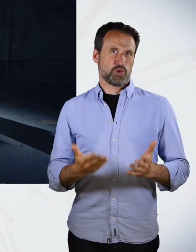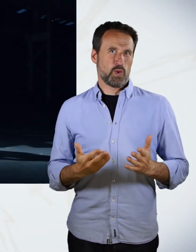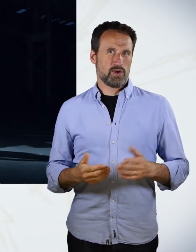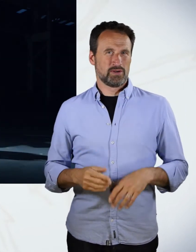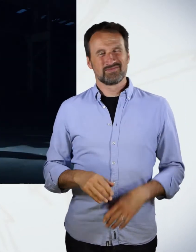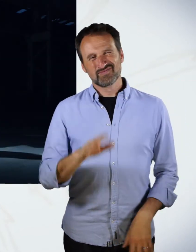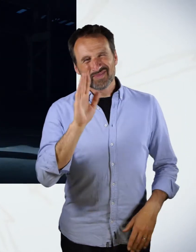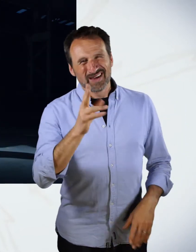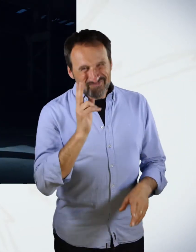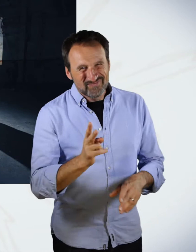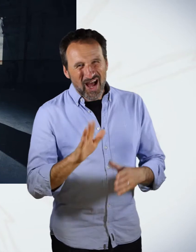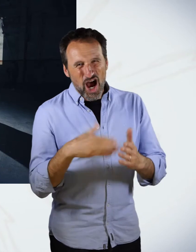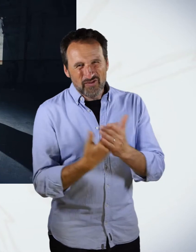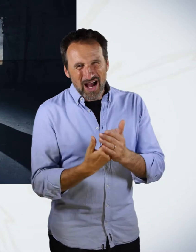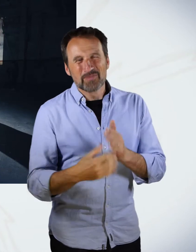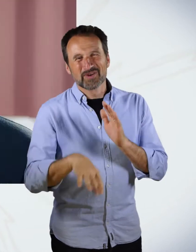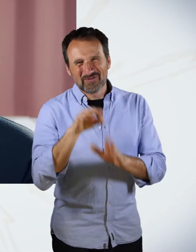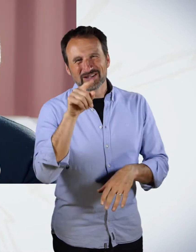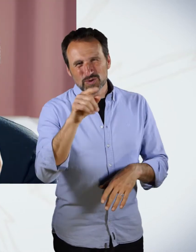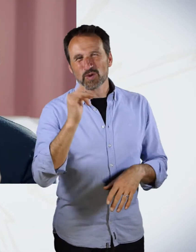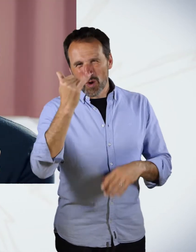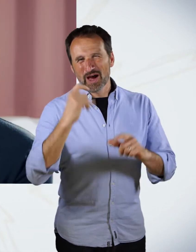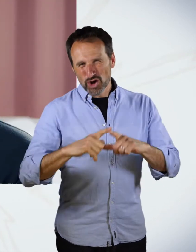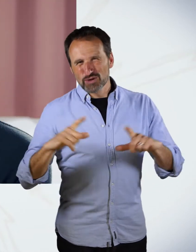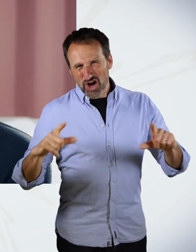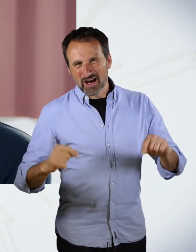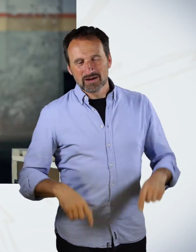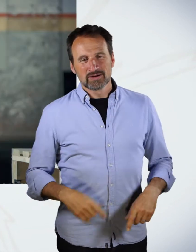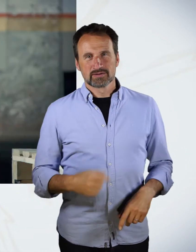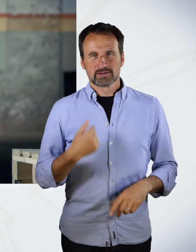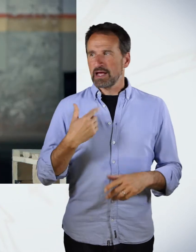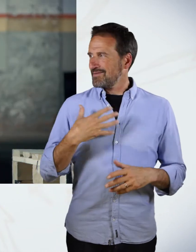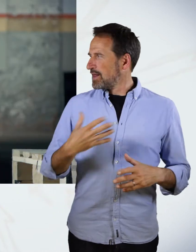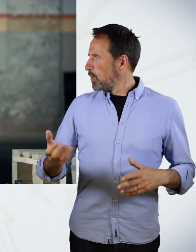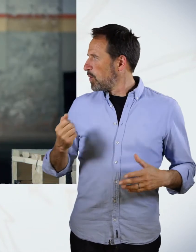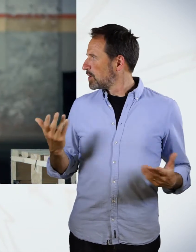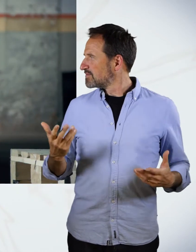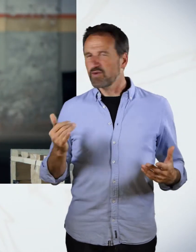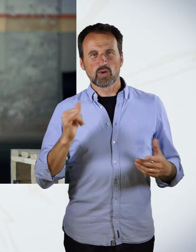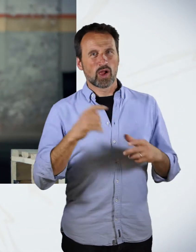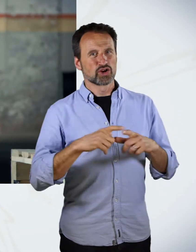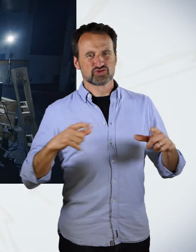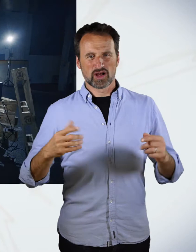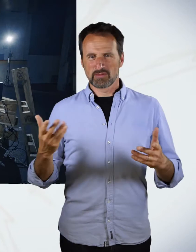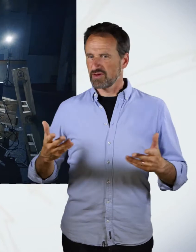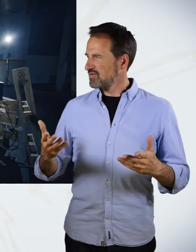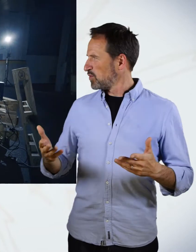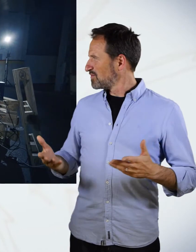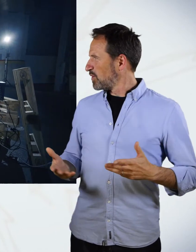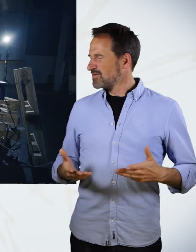Umschlag. Danke, Raul. Dann sollte ich mir den goldenen Umschlag holen. Keine Ahnung, irgendwo am Rollstuhl